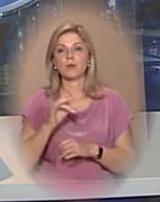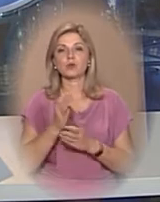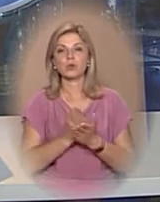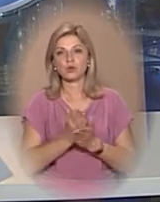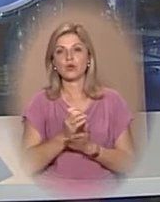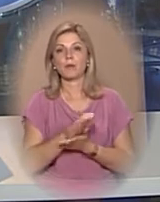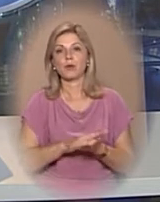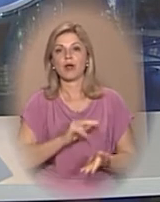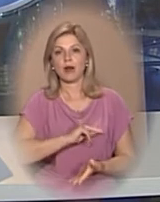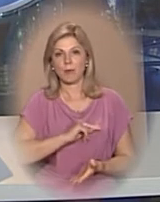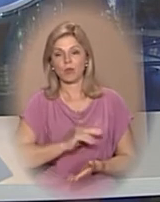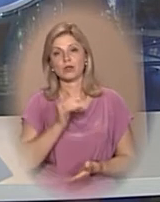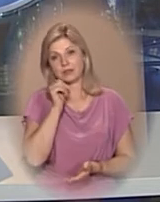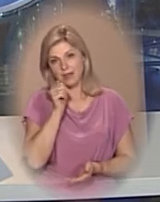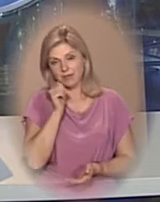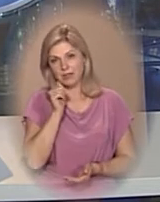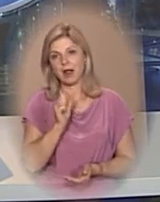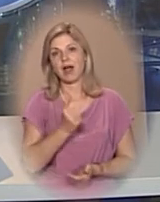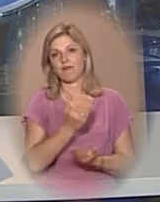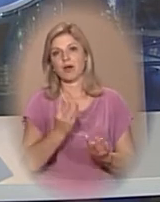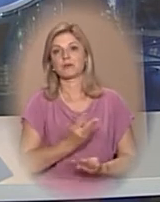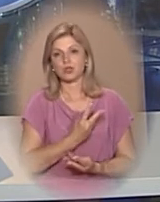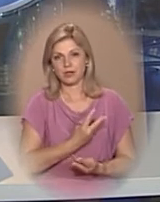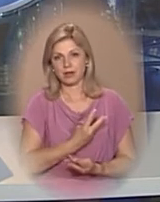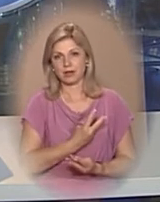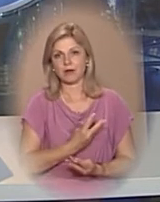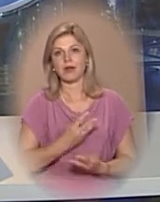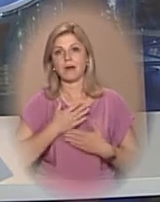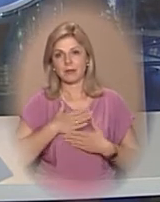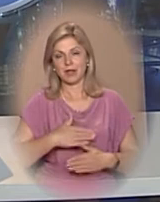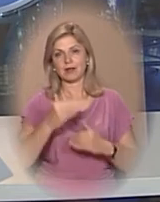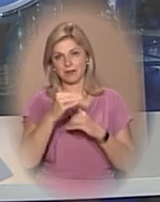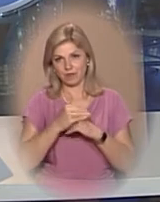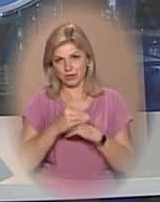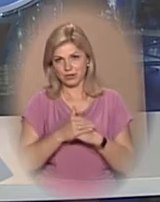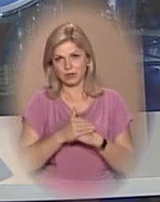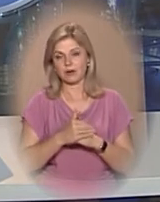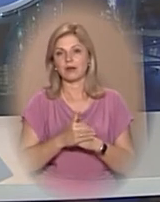свою роботу вже завтра. Я ж наостанок хочу побажати, щоб цей вечір